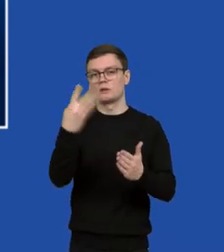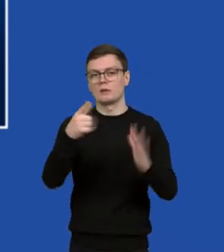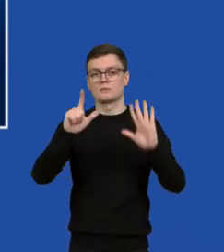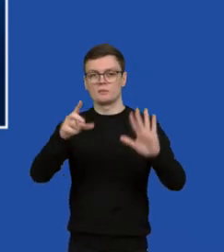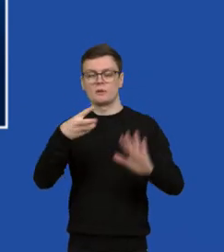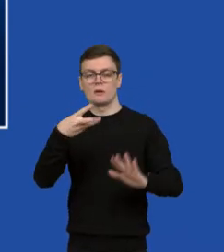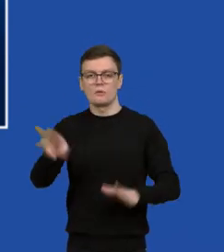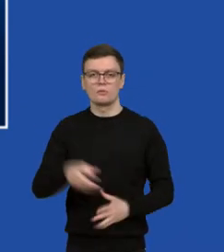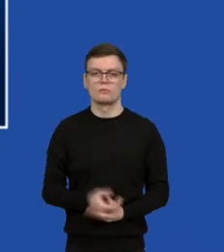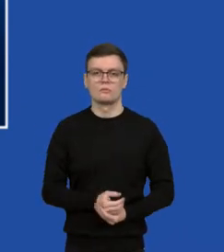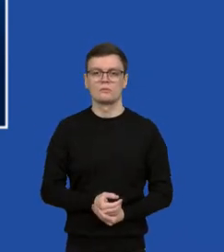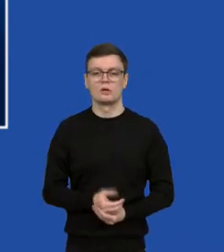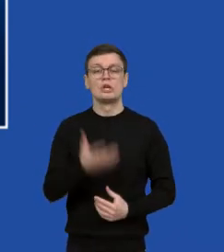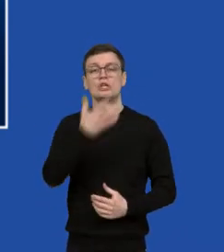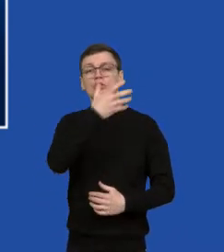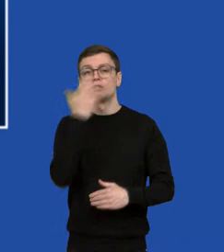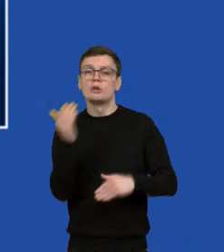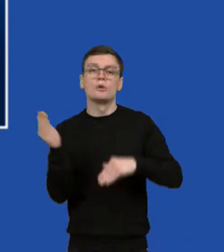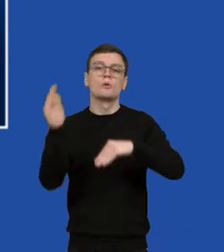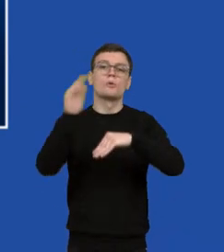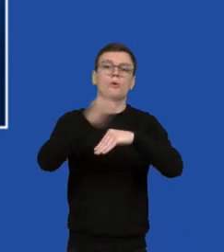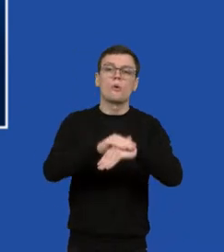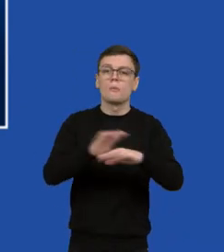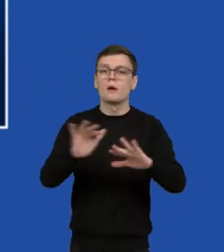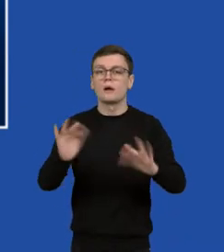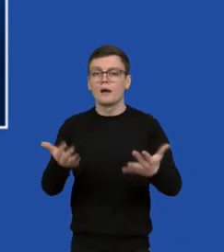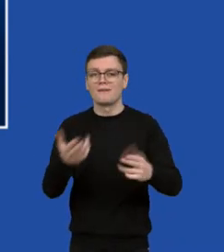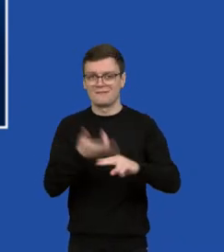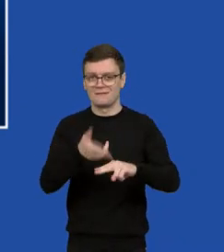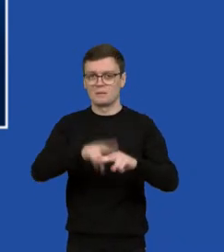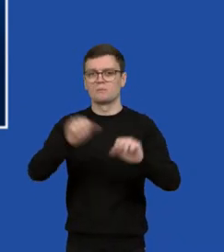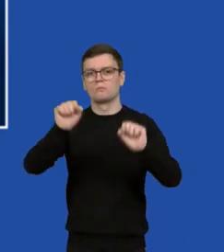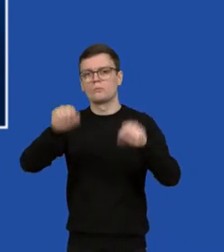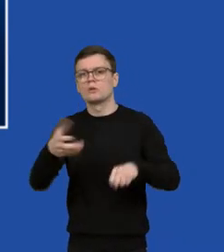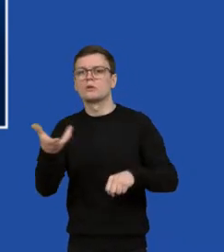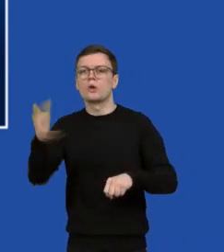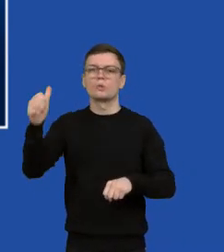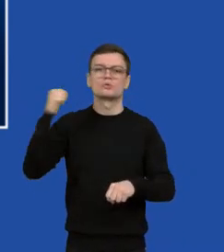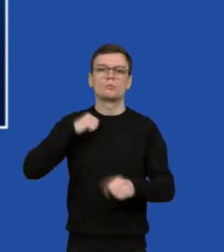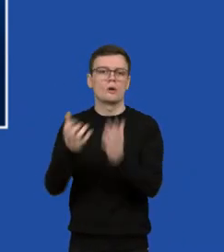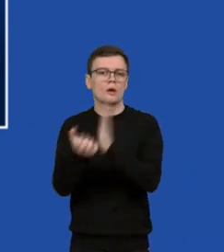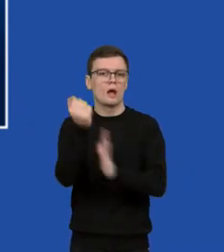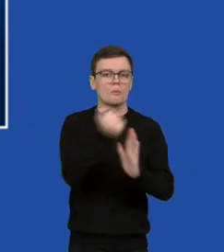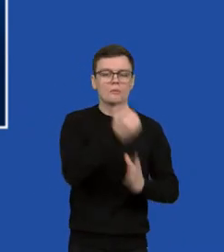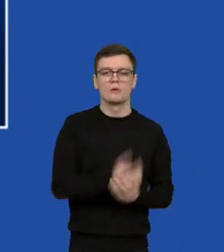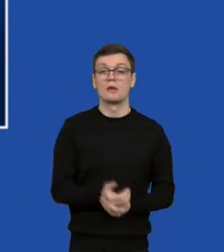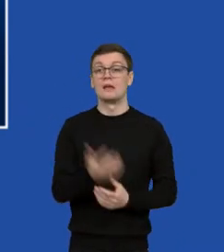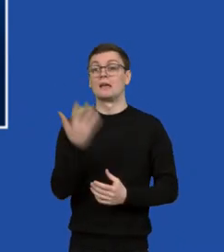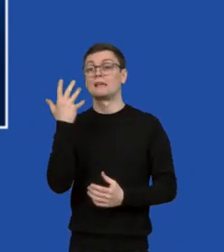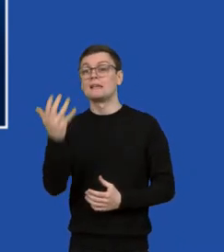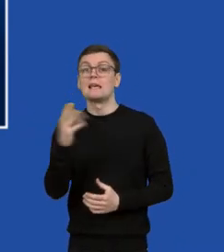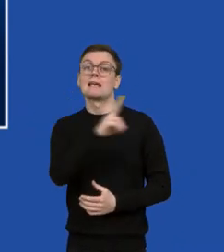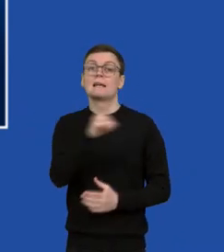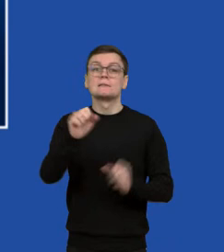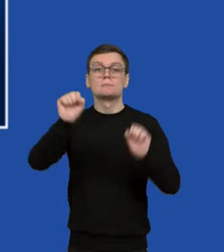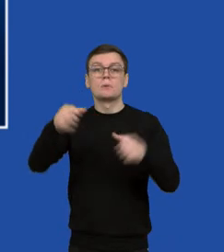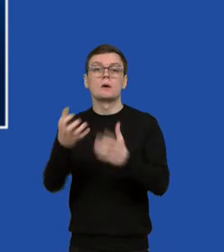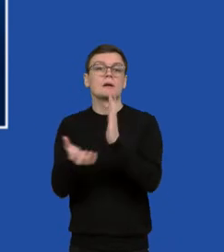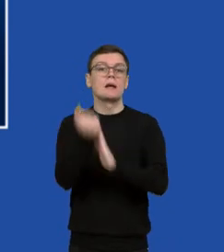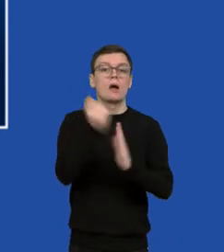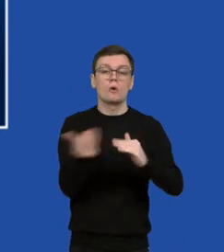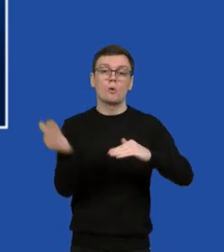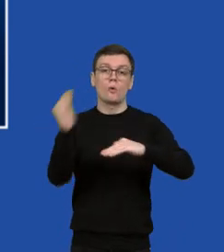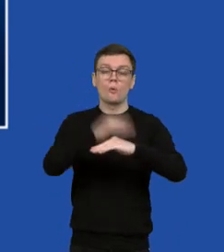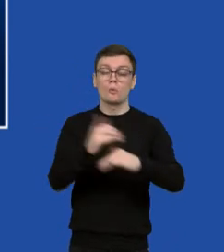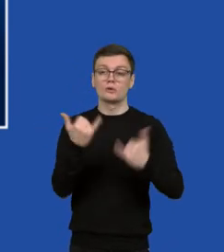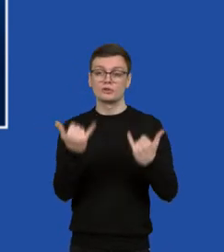turės poveikį šildymo kompensacijų gavėjų rato praplėtimui. Kiek konkrečiai išsiplės šildymo kompensacijų gavėjų ratas, šiandien